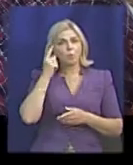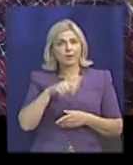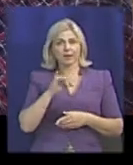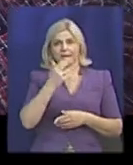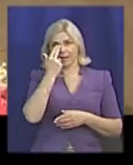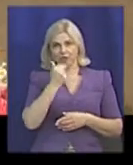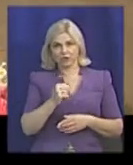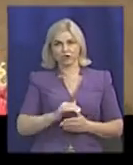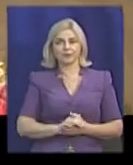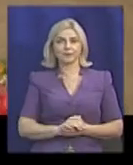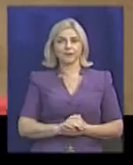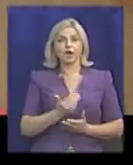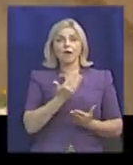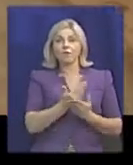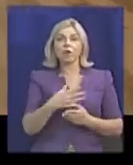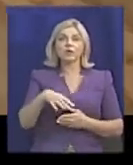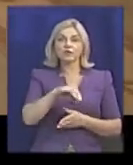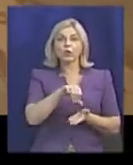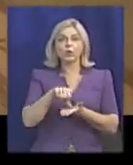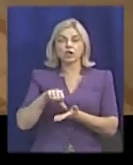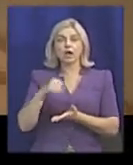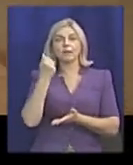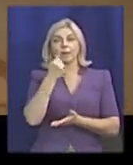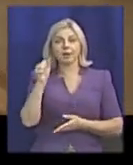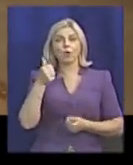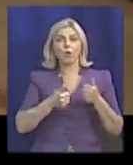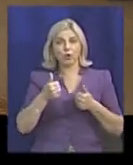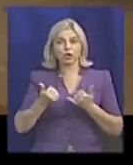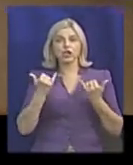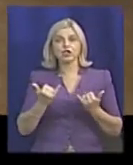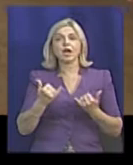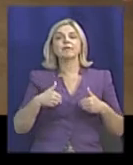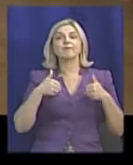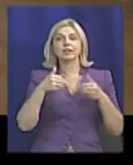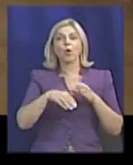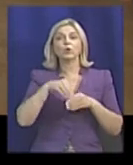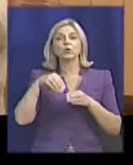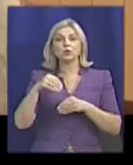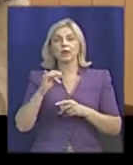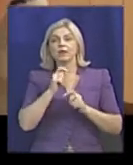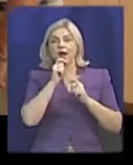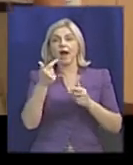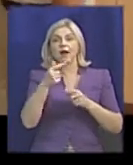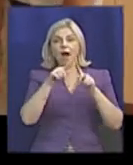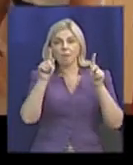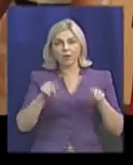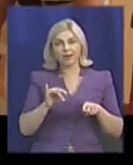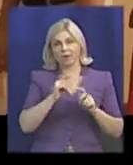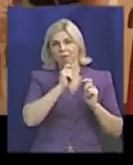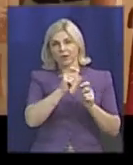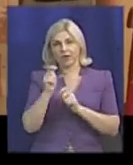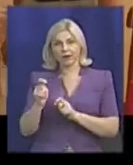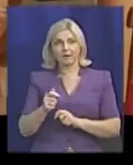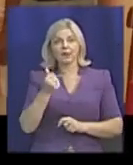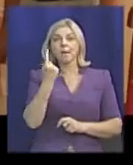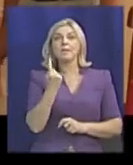навички. Усіх учасників та переможців конкурсу за результатами голосування нагородили грамотами та подарунками. Перше